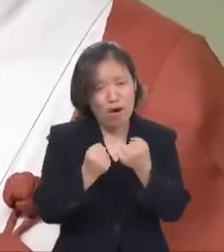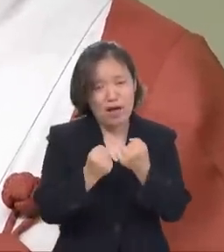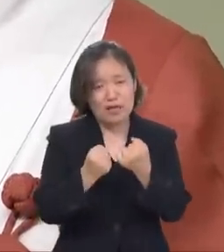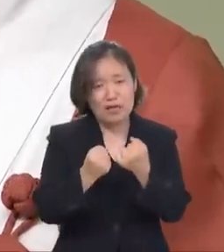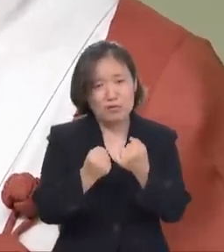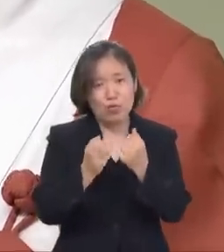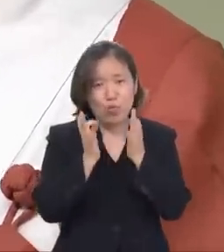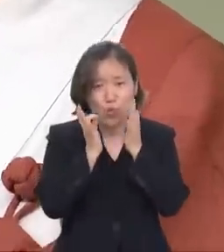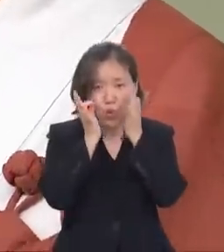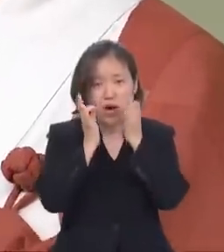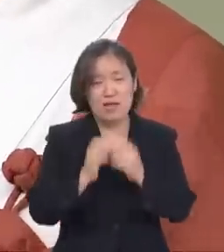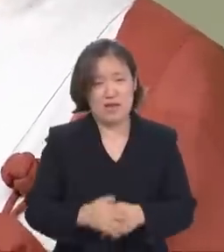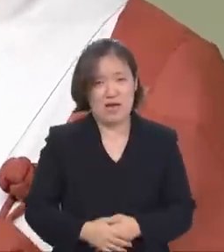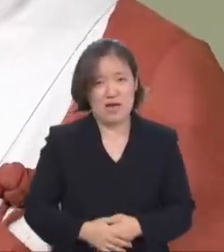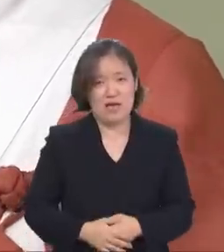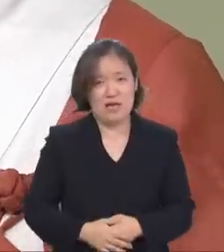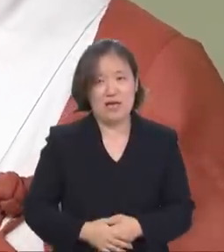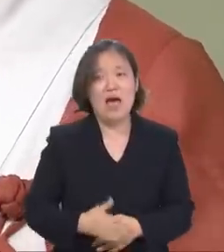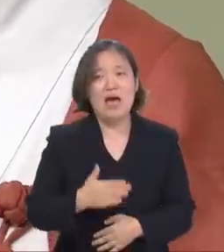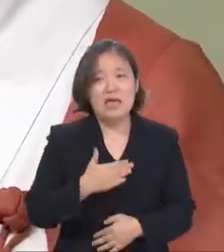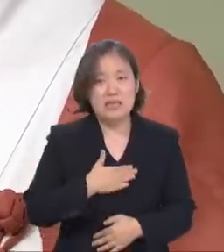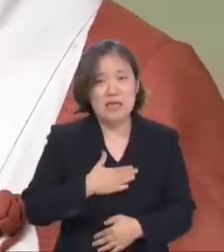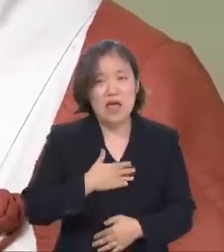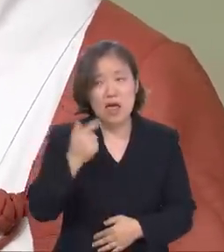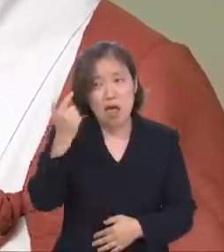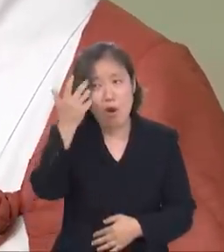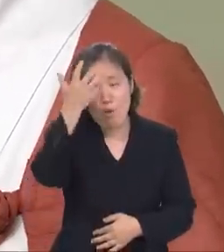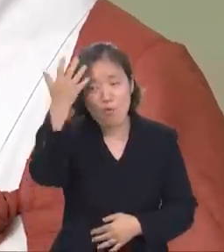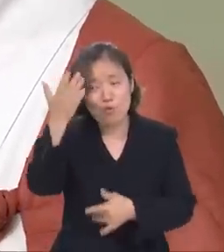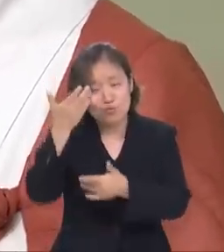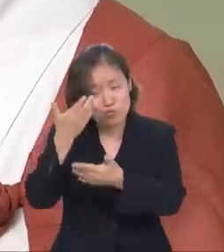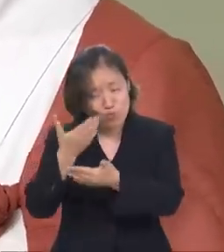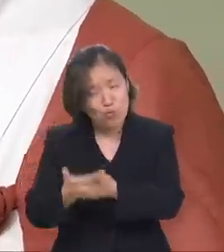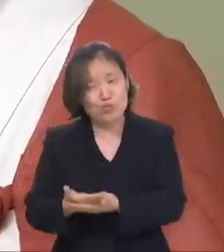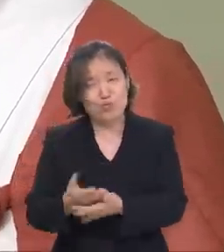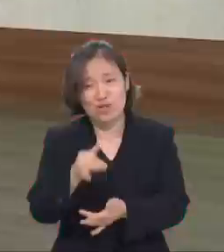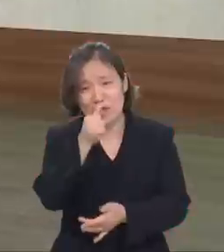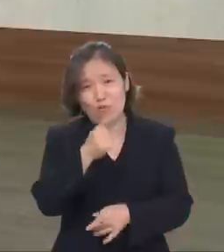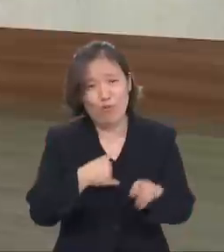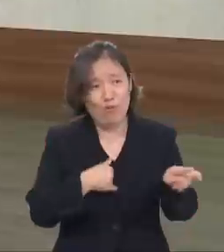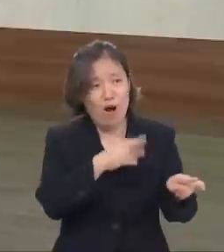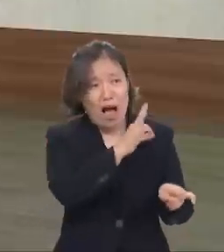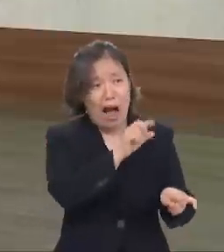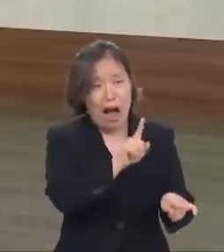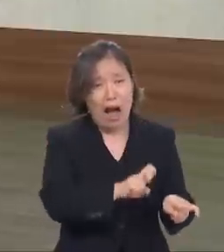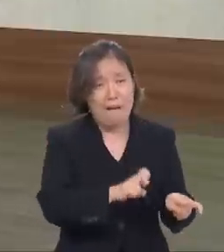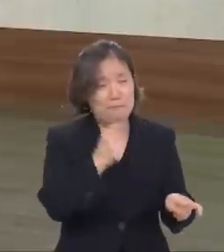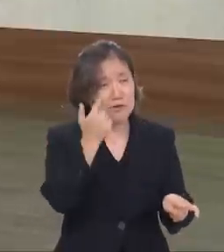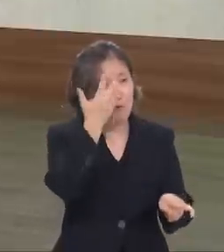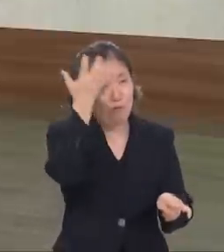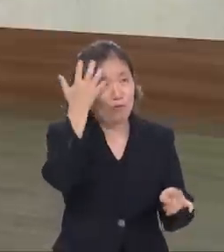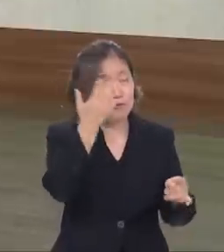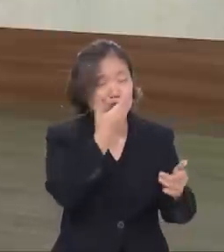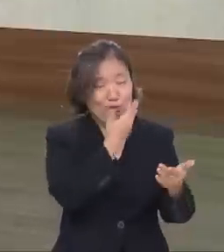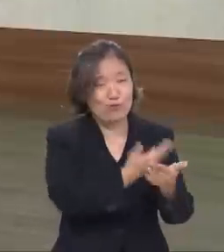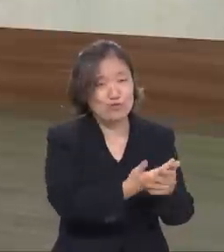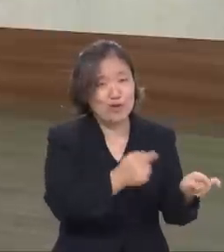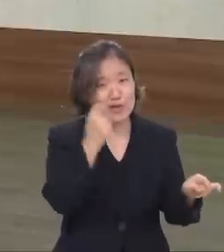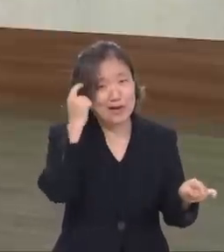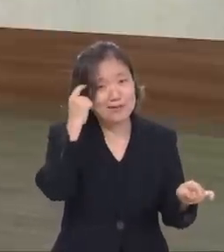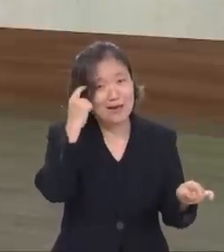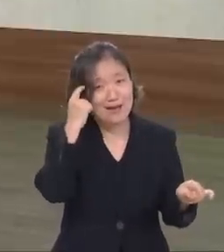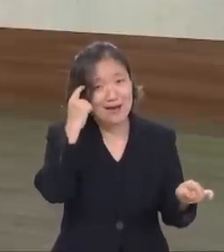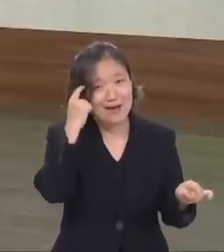영혼이 소중한만큼 너희들의 영혼도 참 소중하단다라는 마음으로 말이 아니라